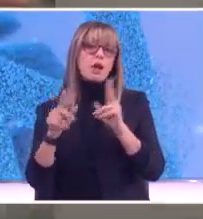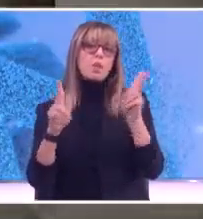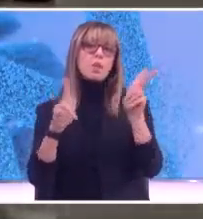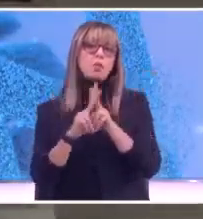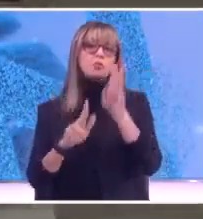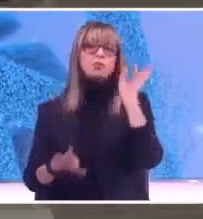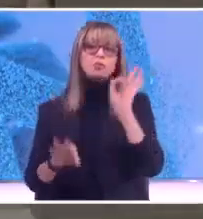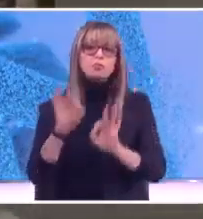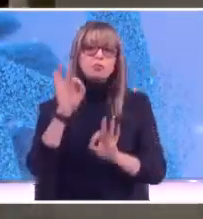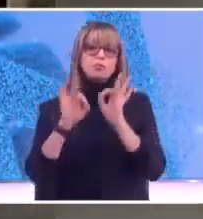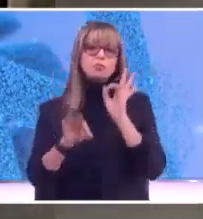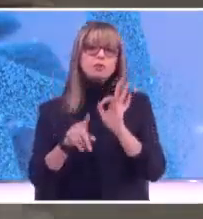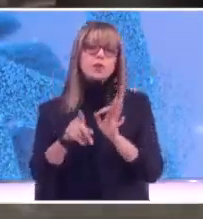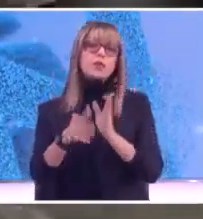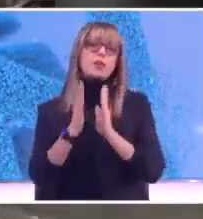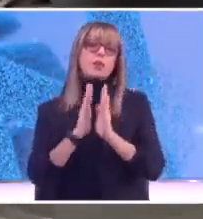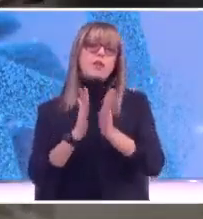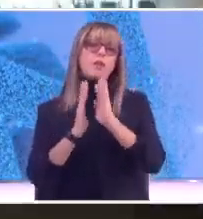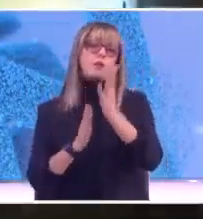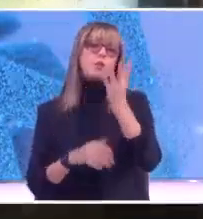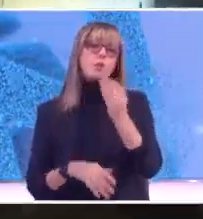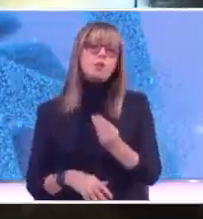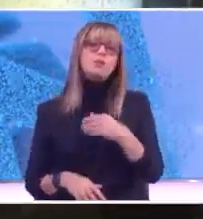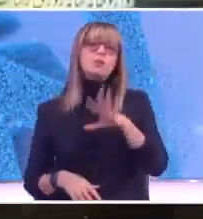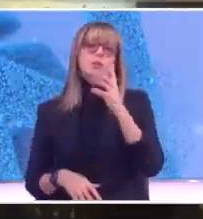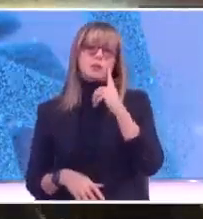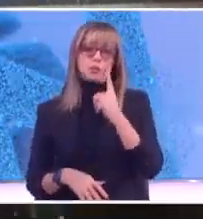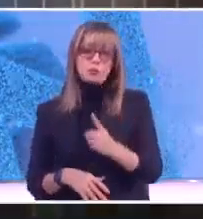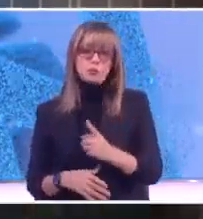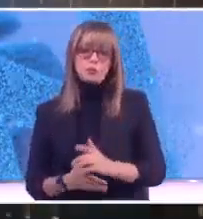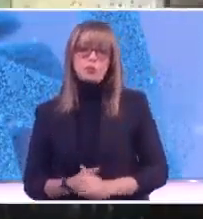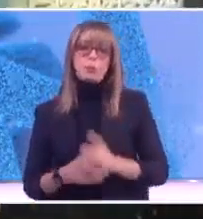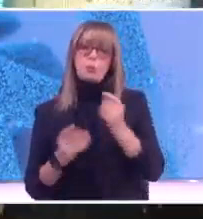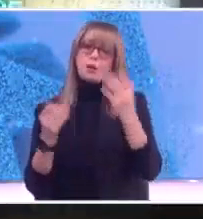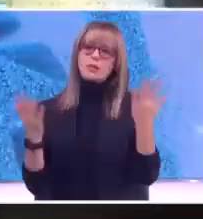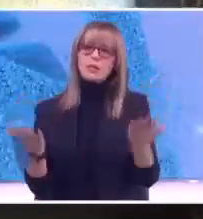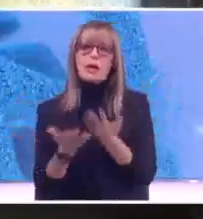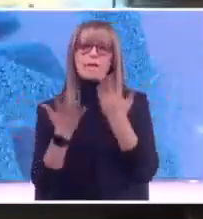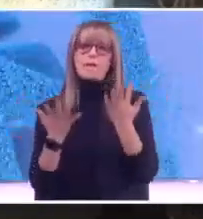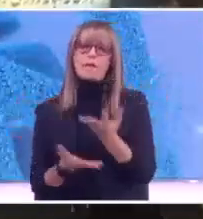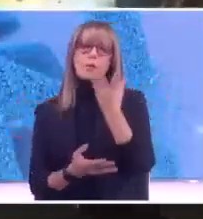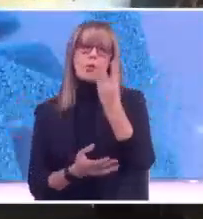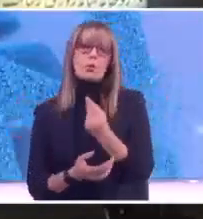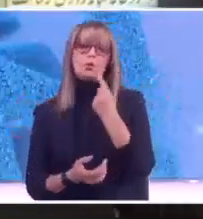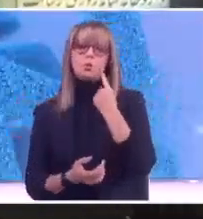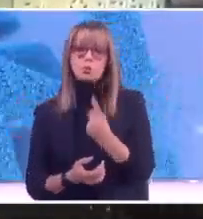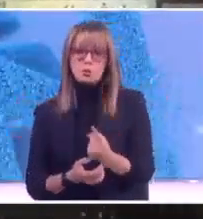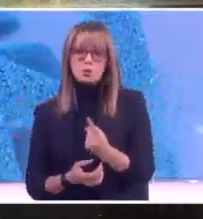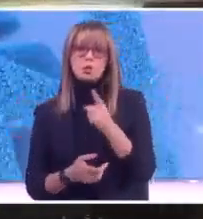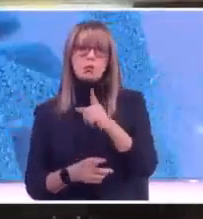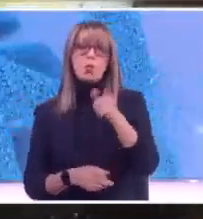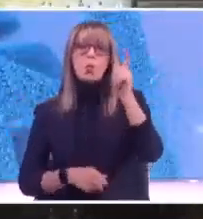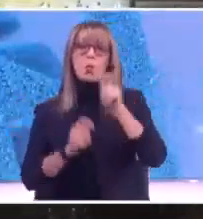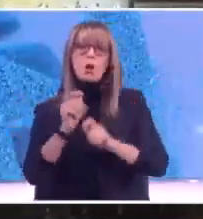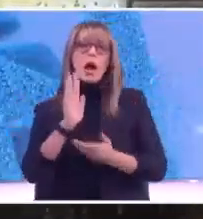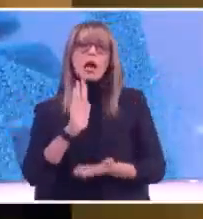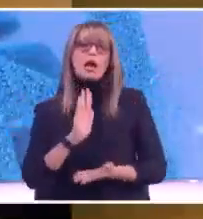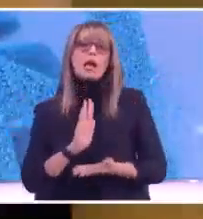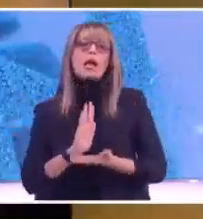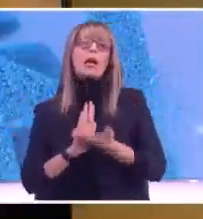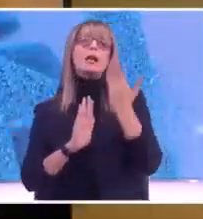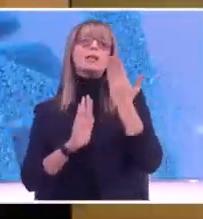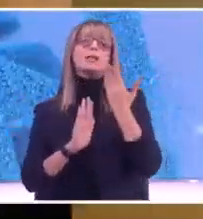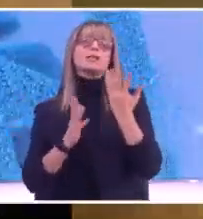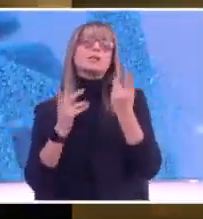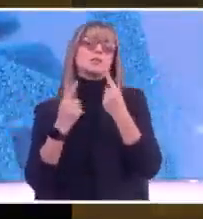uygulamasının hali hazırda fiilen uygulanmadığını görüyoruz. Biraz daha hafifletilmiş durumda. Ancak tamamıyla bu uygulamanın kaldırıldığını an